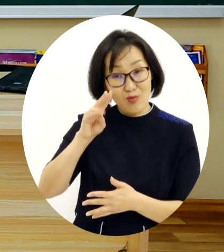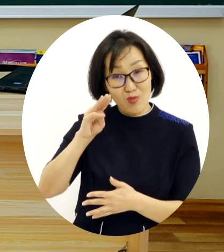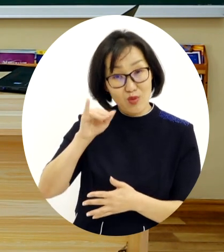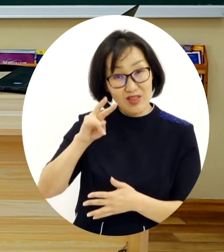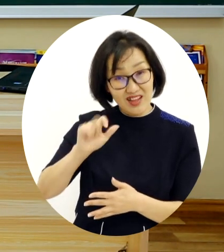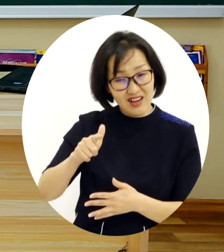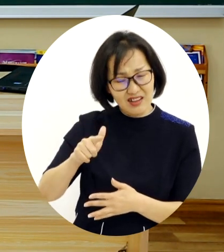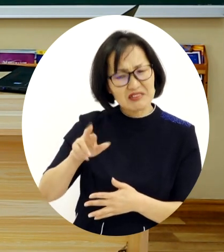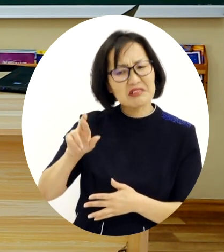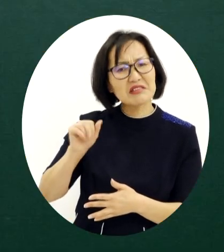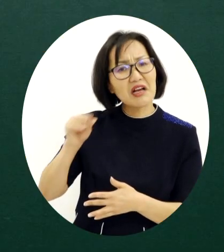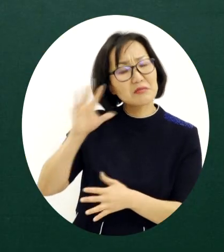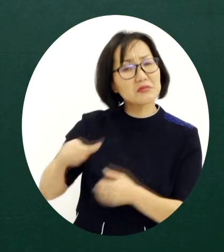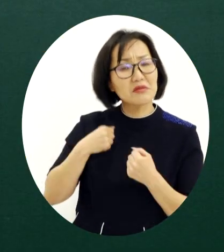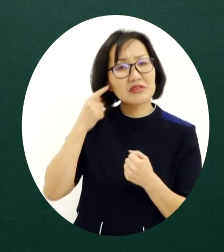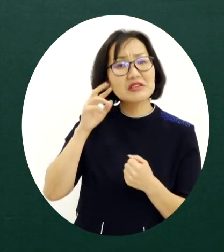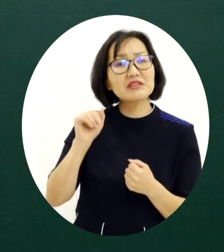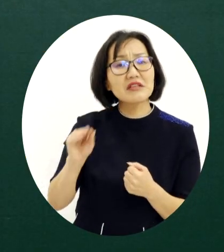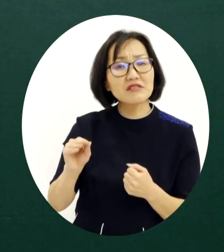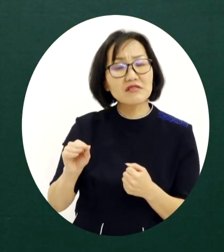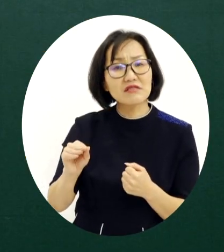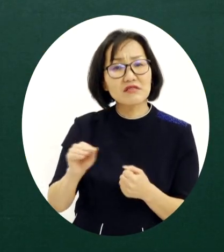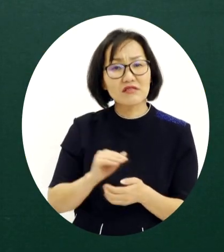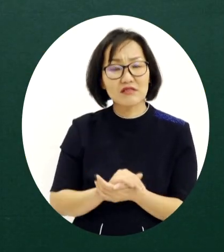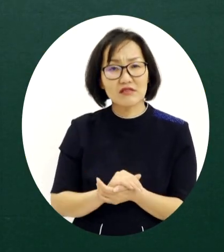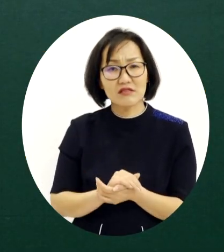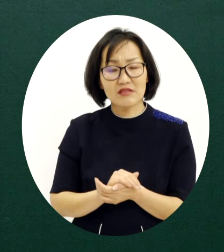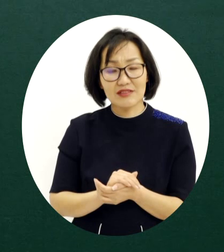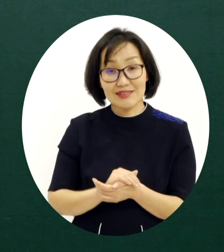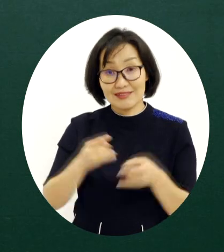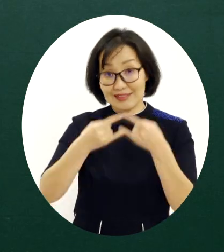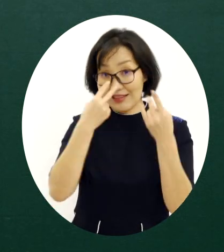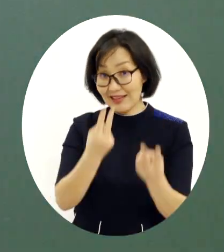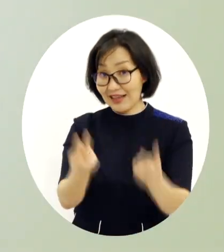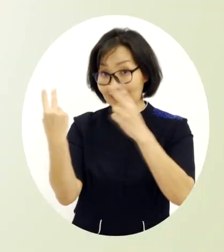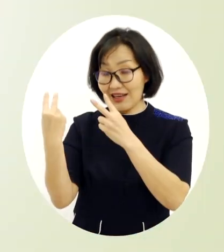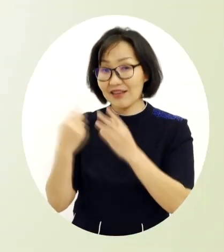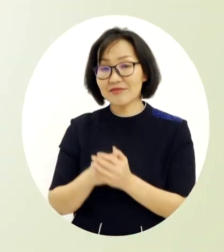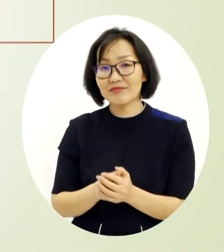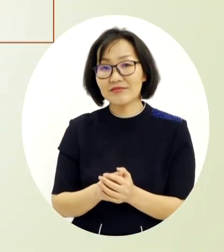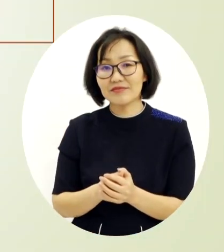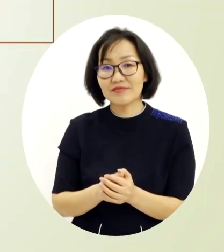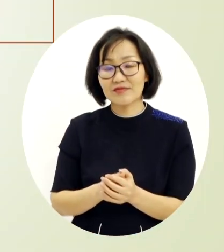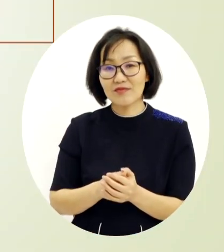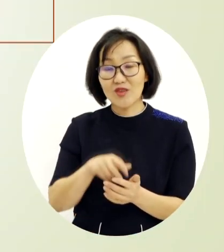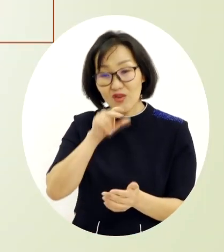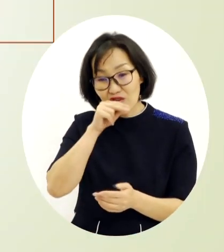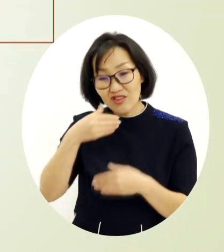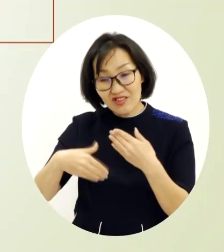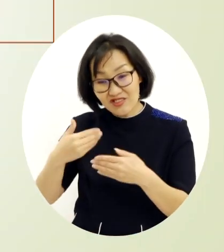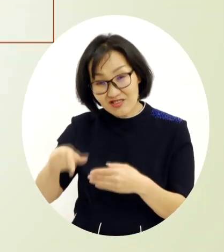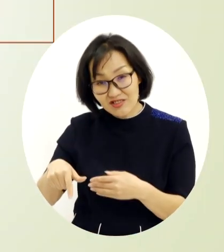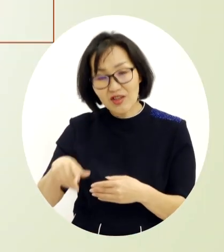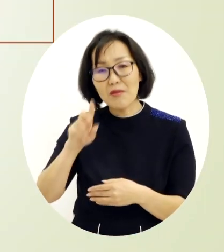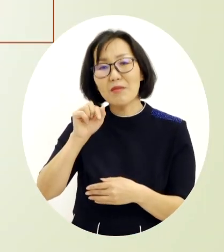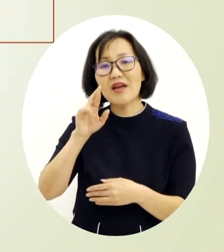нар яаж мэдсэн бэ? За, дэлгэцэнд анхаарлаа хандуулъя. Үйл явдал баян